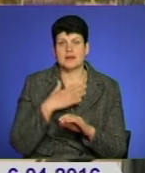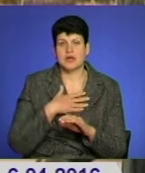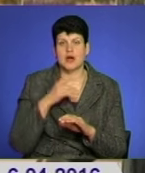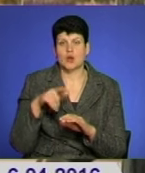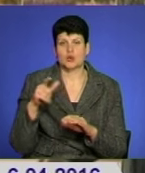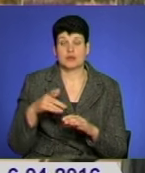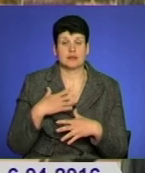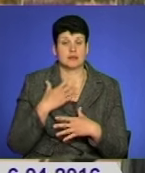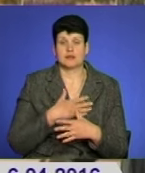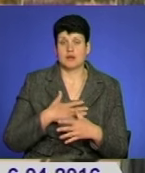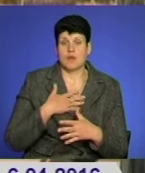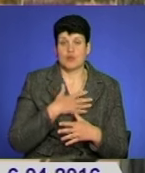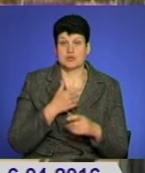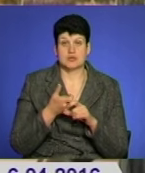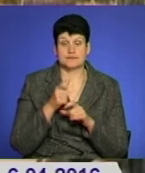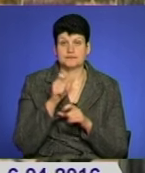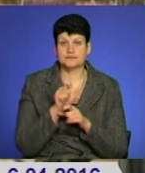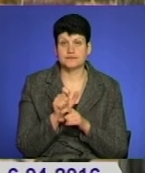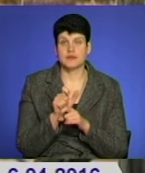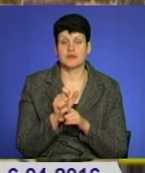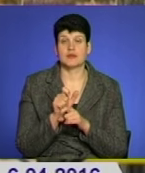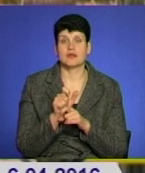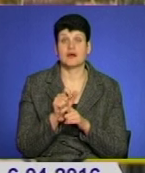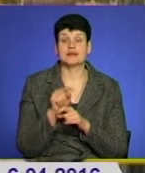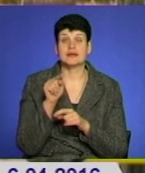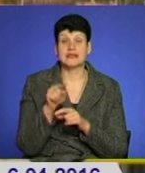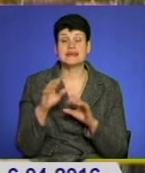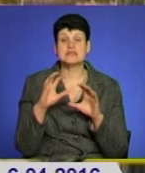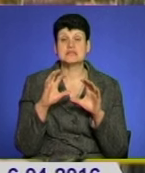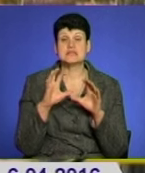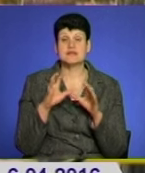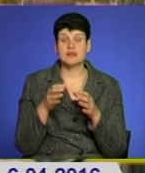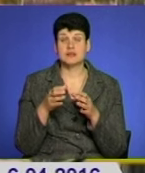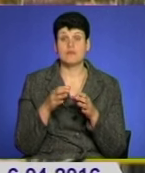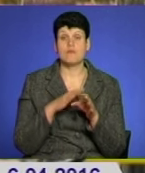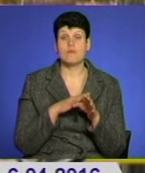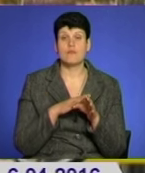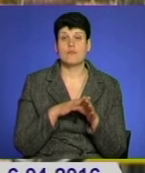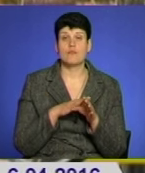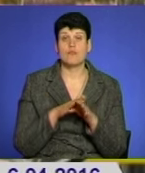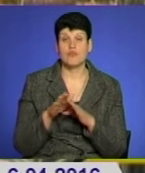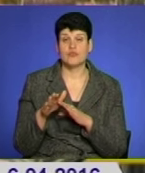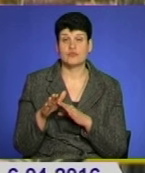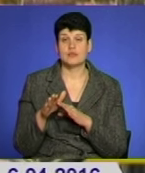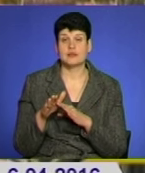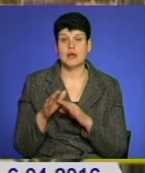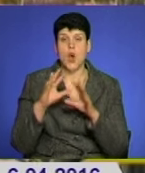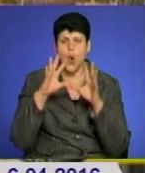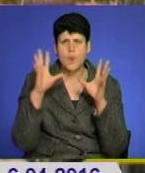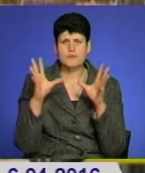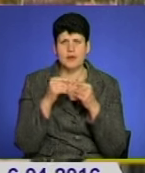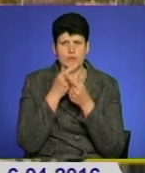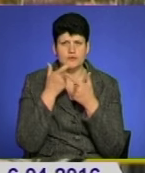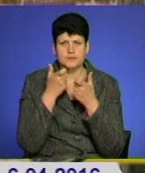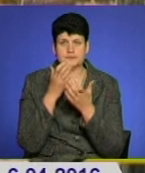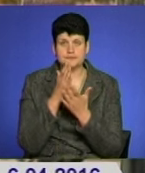сама по собі. А так, якщо світ теперішній переповнений інтелектом і об'ємом